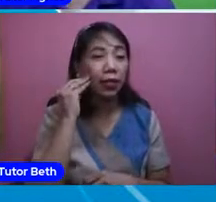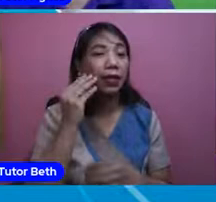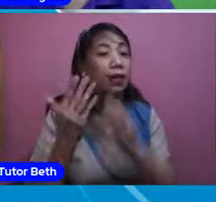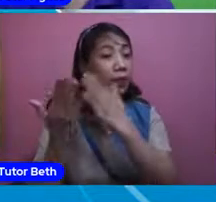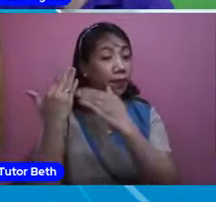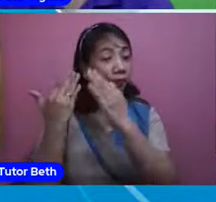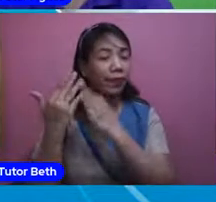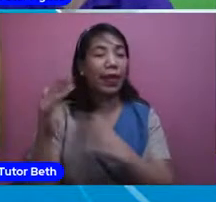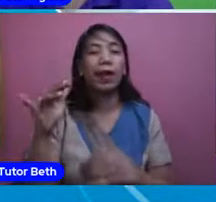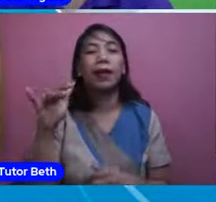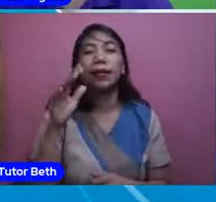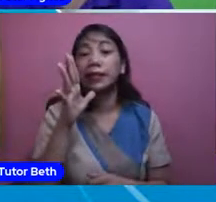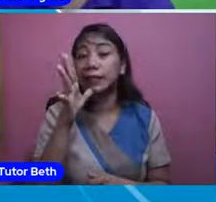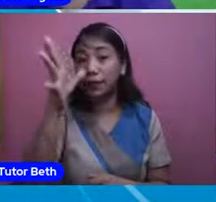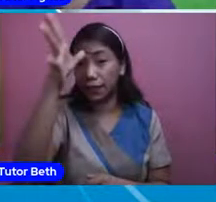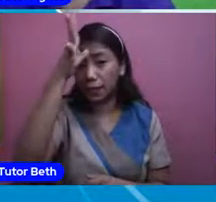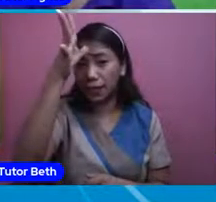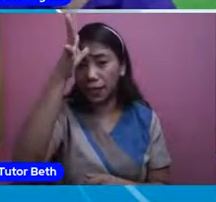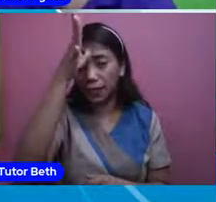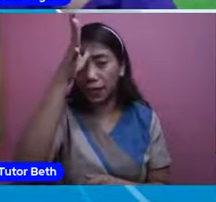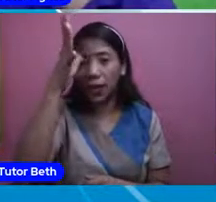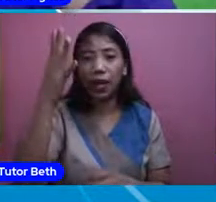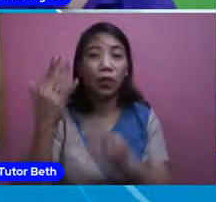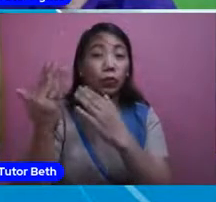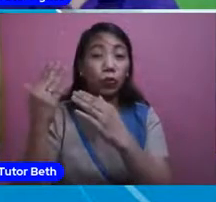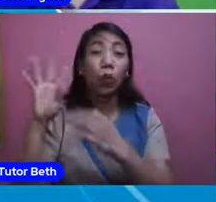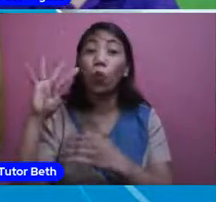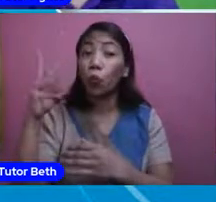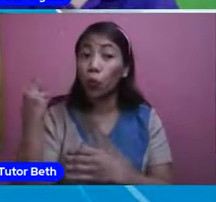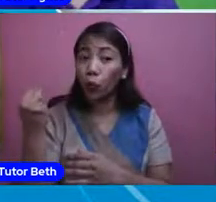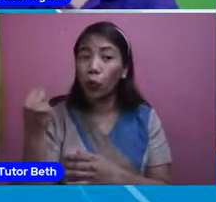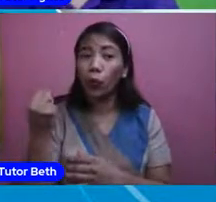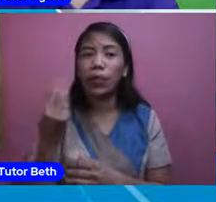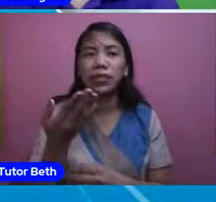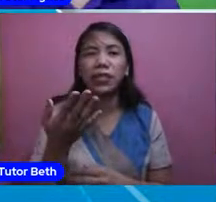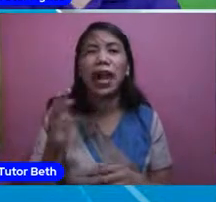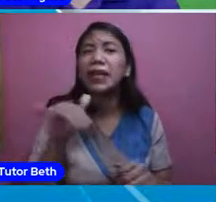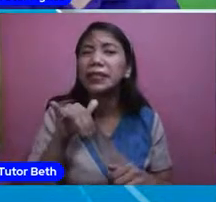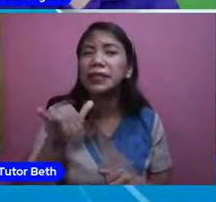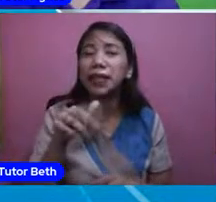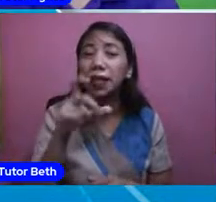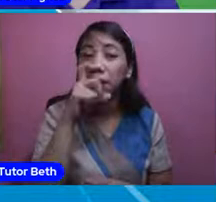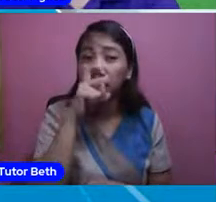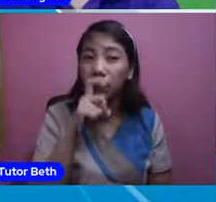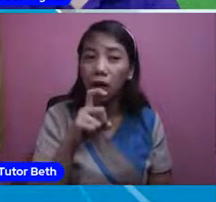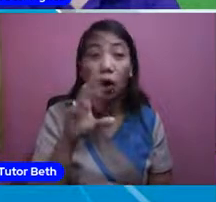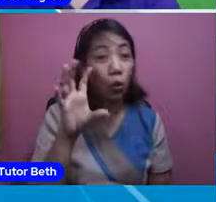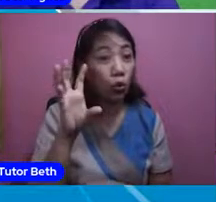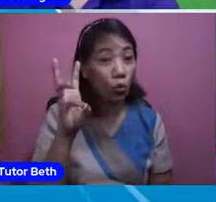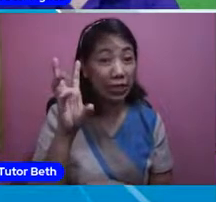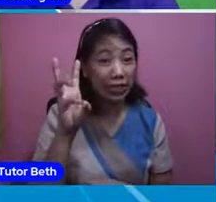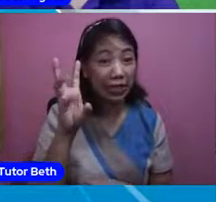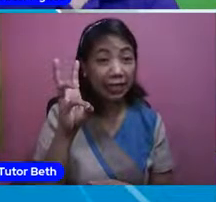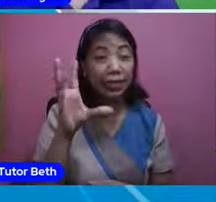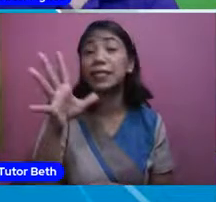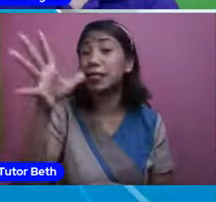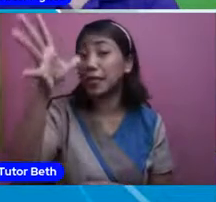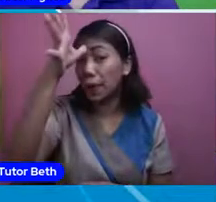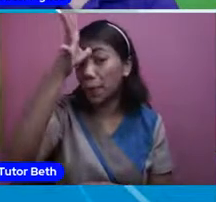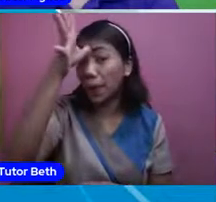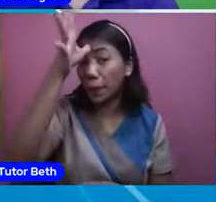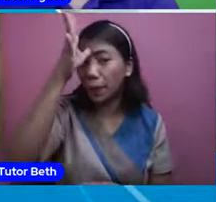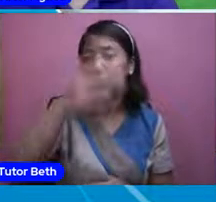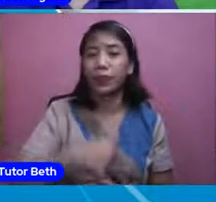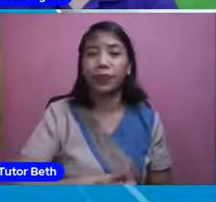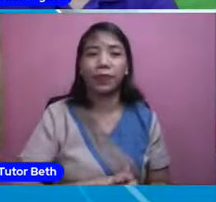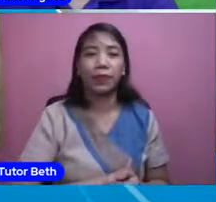nasa parehong edad lang ni Alvin sa ngayon. So ibig sabihin, okay, ibig sabihin